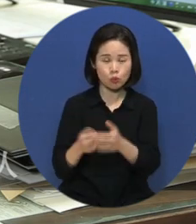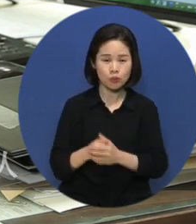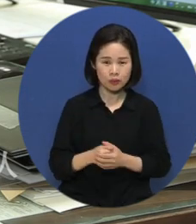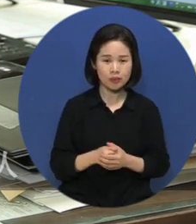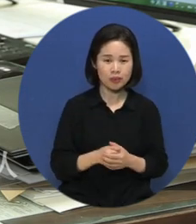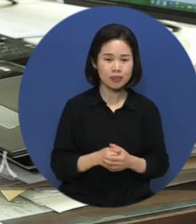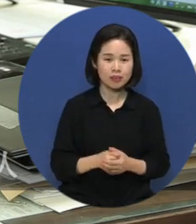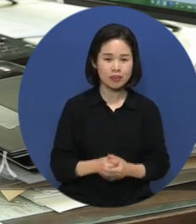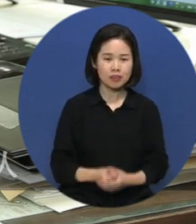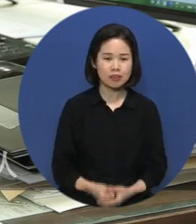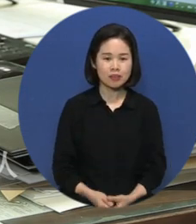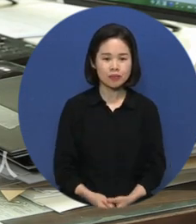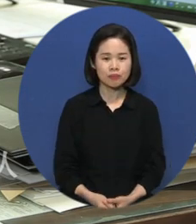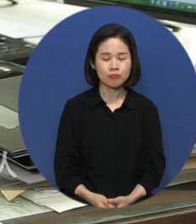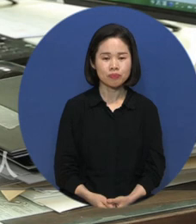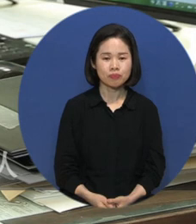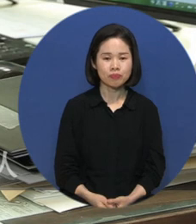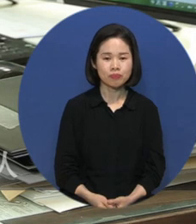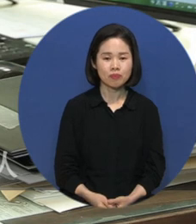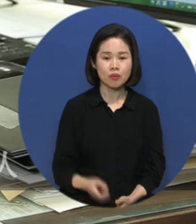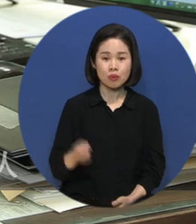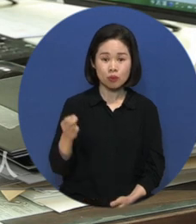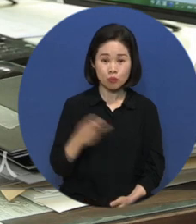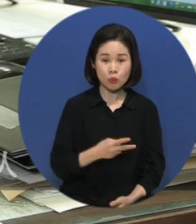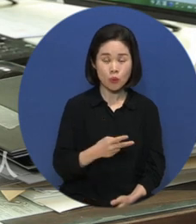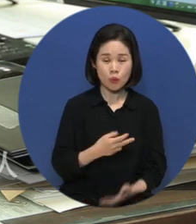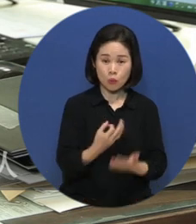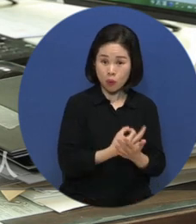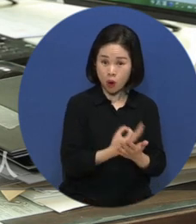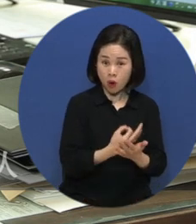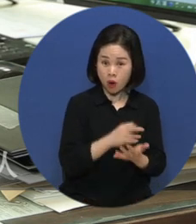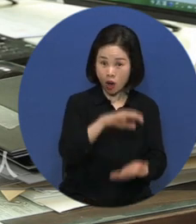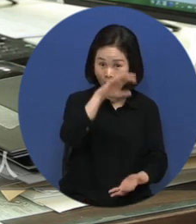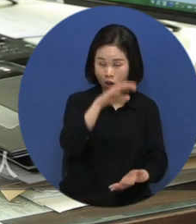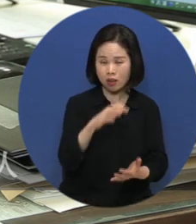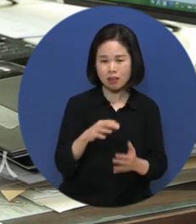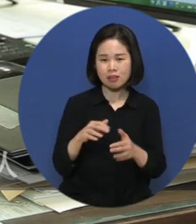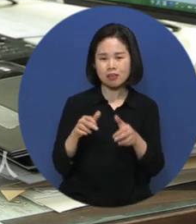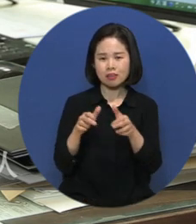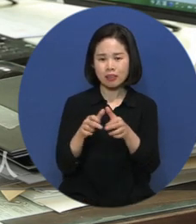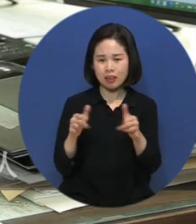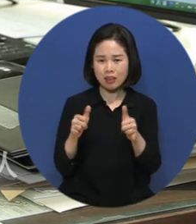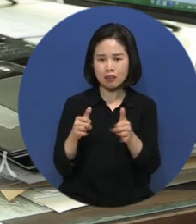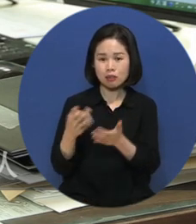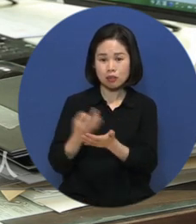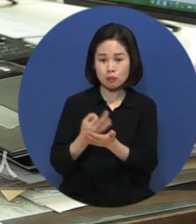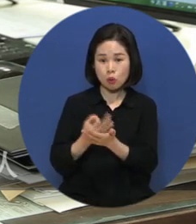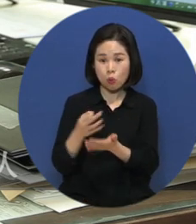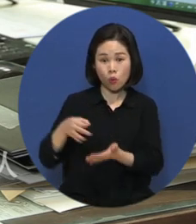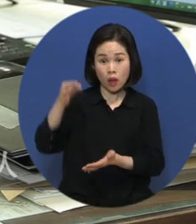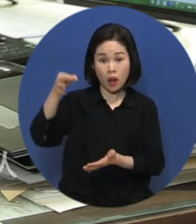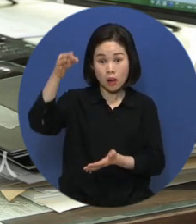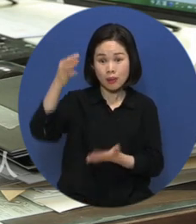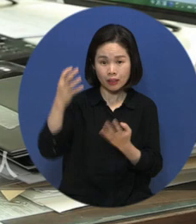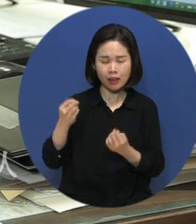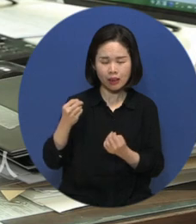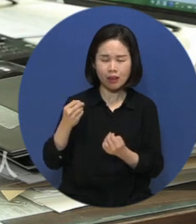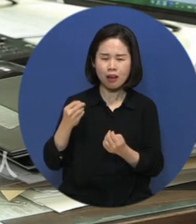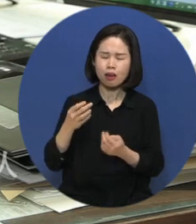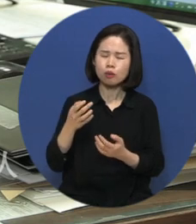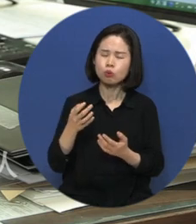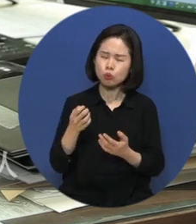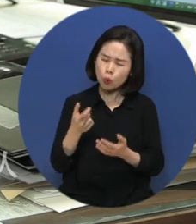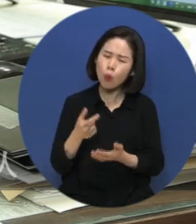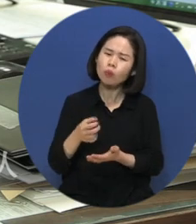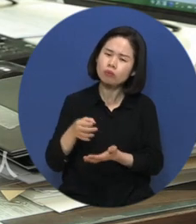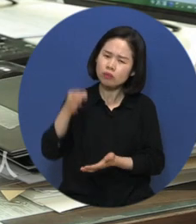장애인분들을 뭐 급여가 점점 더 많아지냐 사실 그렇게 조금 많아지긴 하지만은 어느 정도 한계가 있습니다.